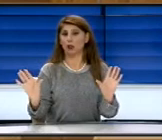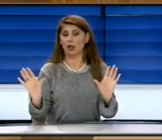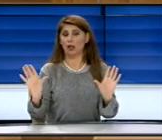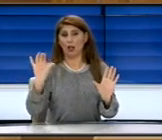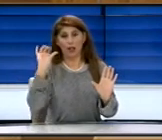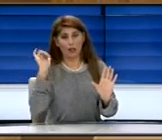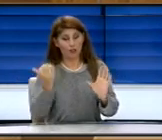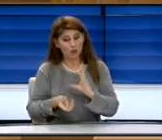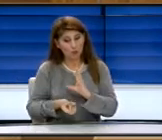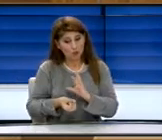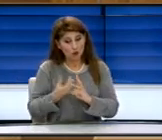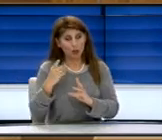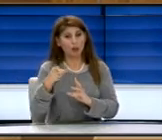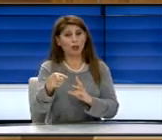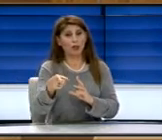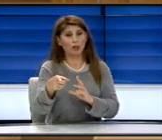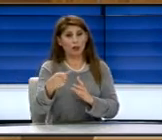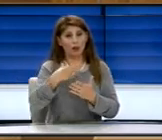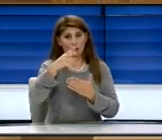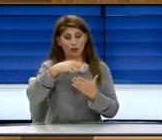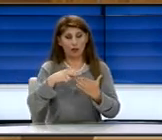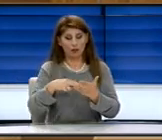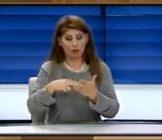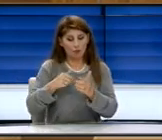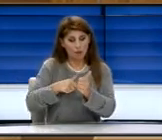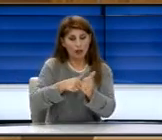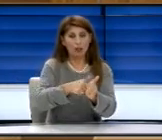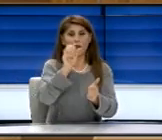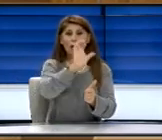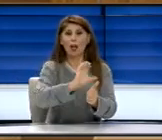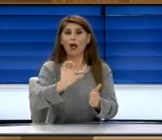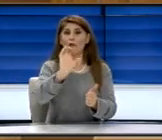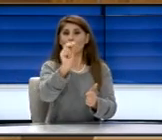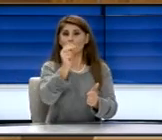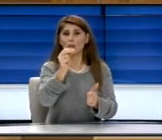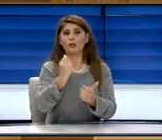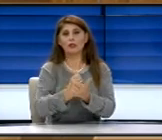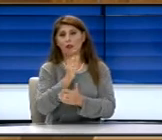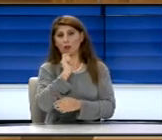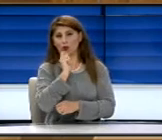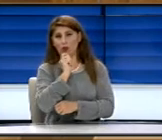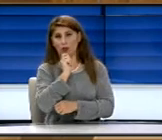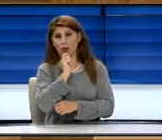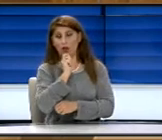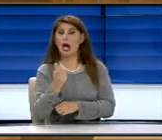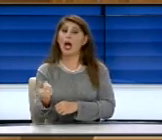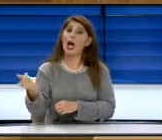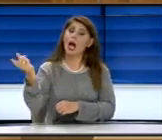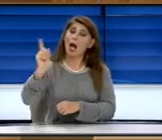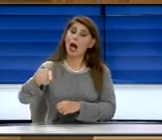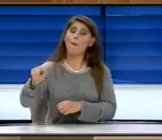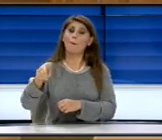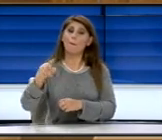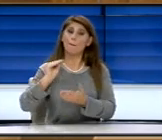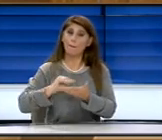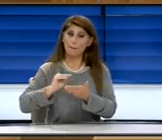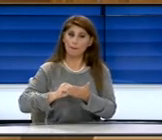νέα δημοσιεύματα αναφέρουν την παρακολούθηση ενός ευρωβουλευτή και ενός δημοσιογράφου. Από άλλα επίσης